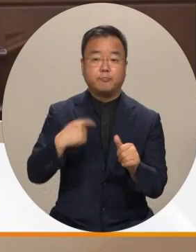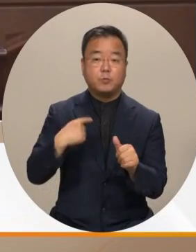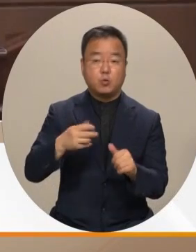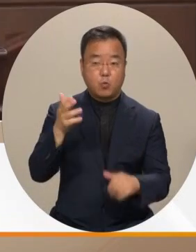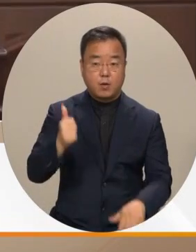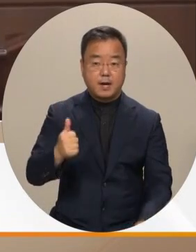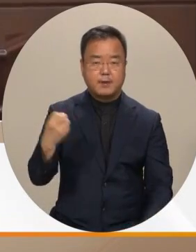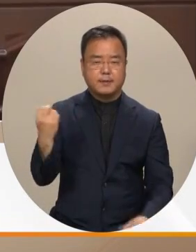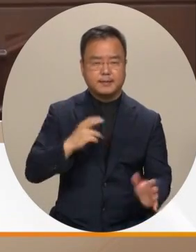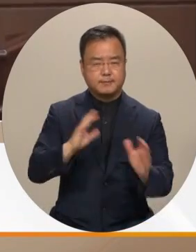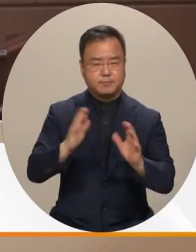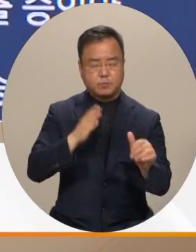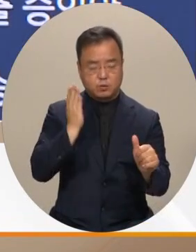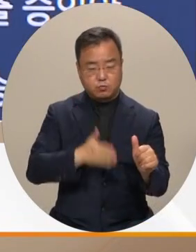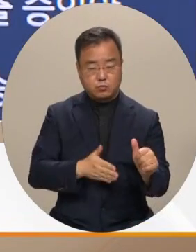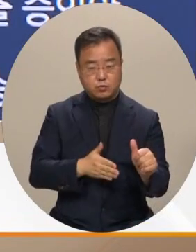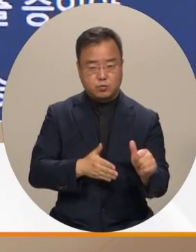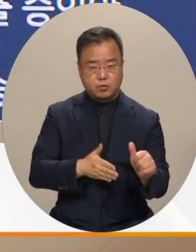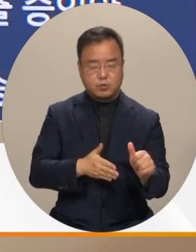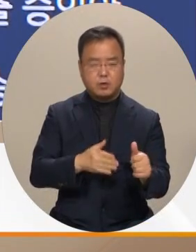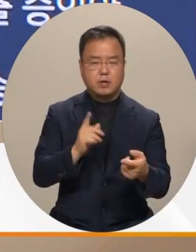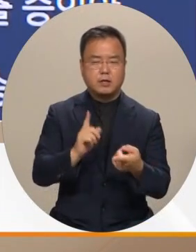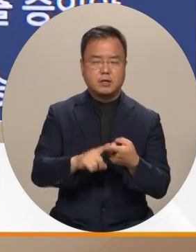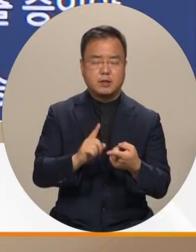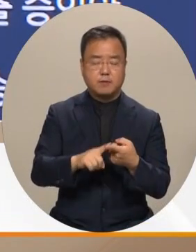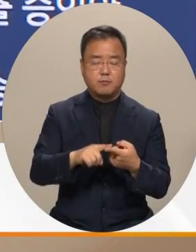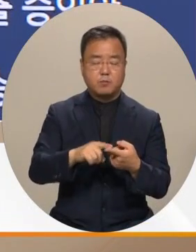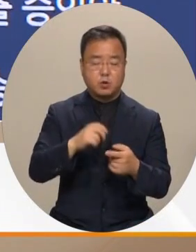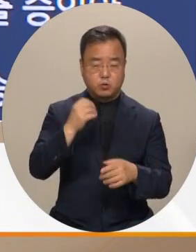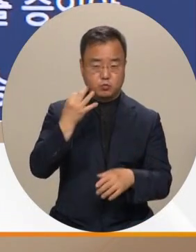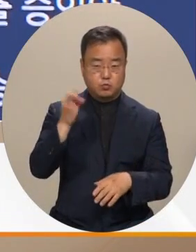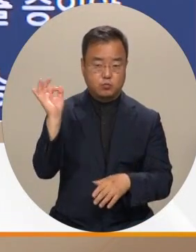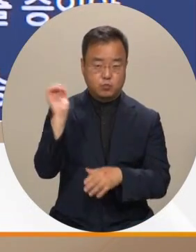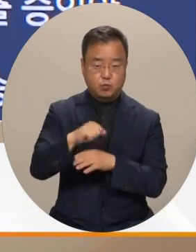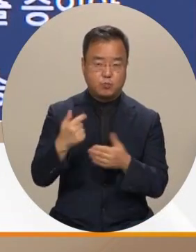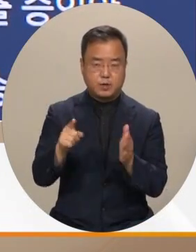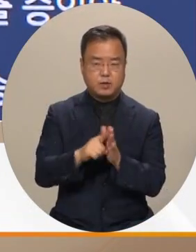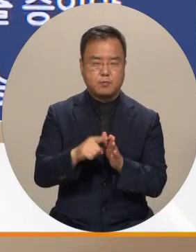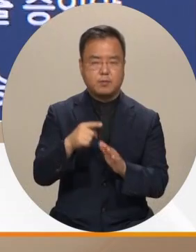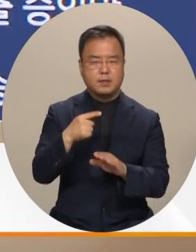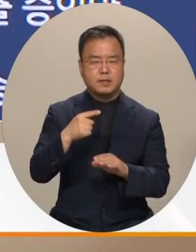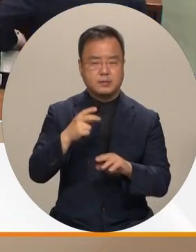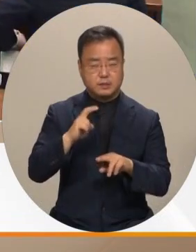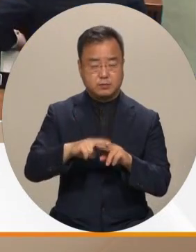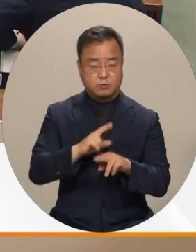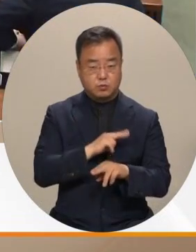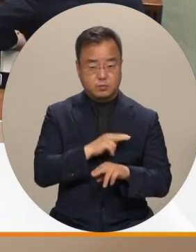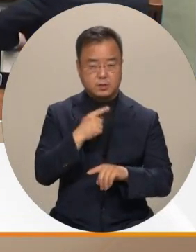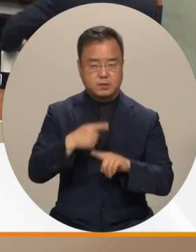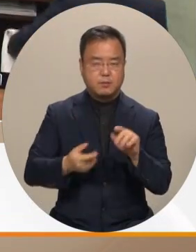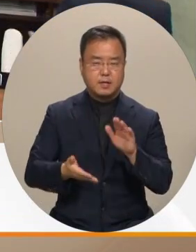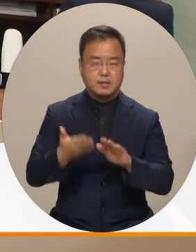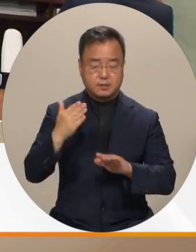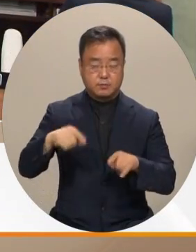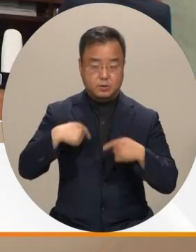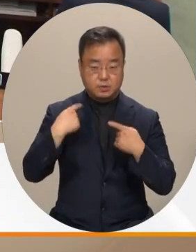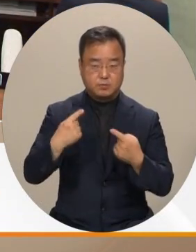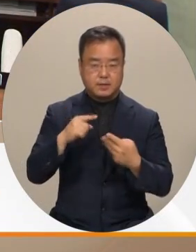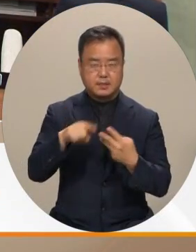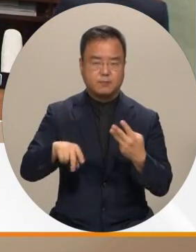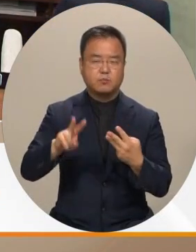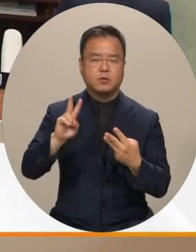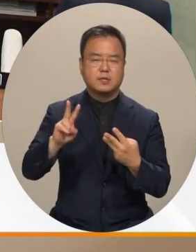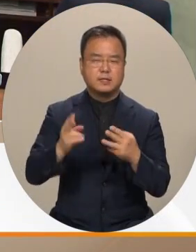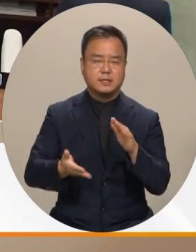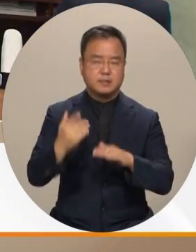제의를 요구한 조례안을 통과시키려면 제작 의원 과반수가 출석해서 출석의원 2분 이상이 찬성해야